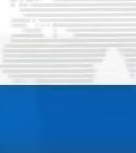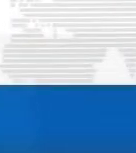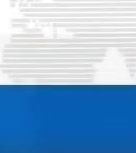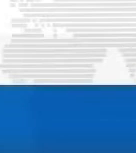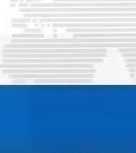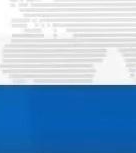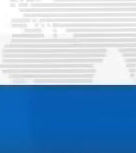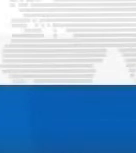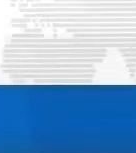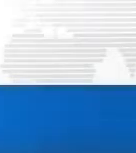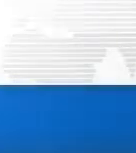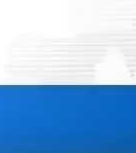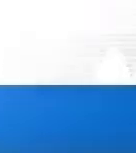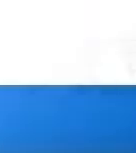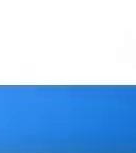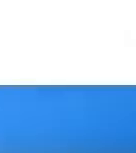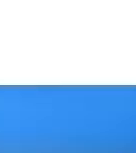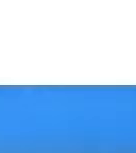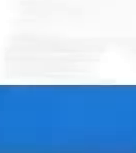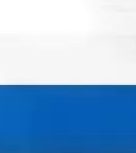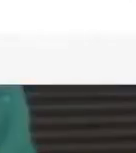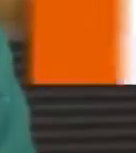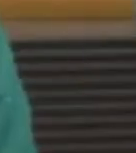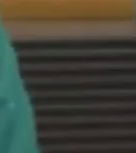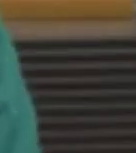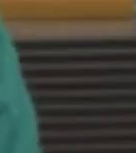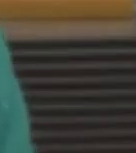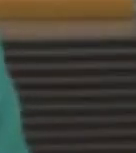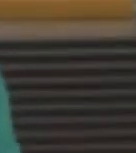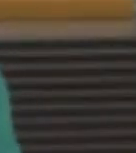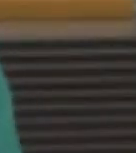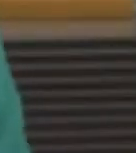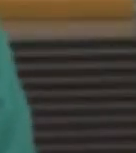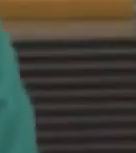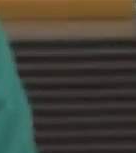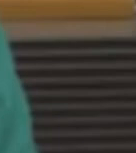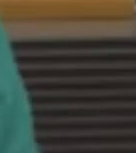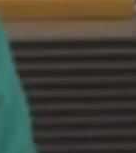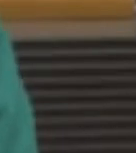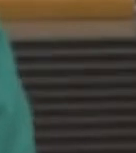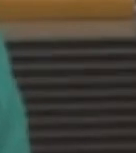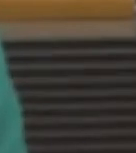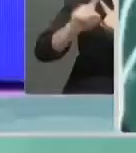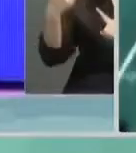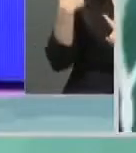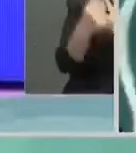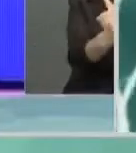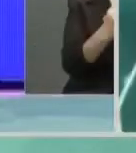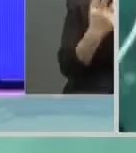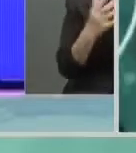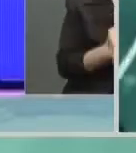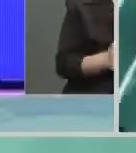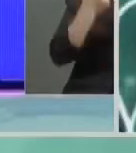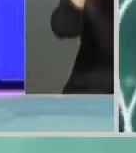นผู้ที่ติดเชื้อรายใหม่วันนี้ในการแถลงข่าวของศูนย์โควิด-19 สคบ.สบค.เนี่ยนะครับดูเหมือนว่